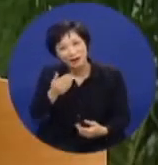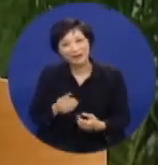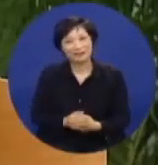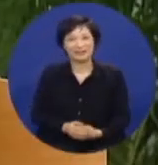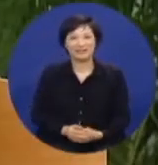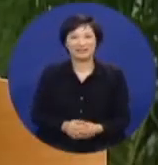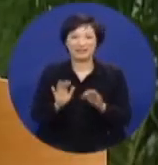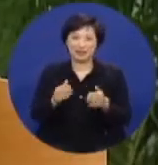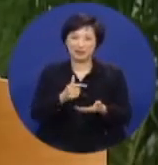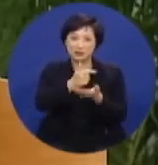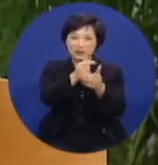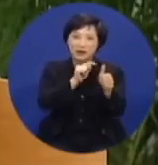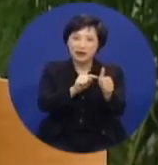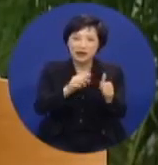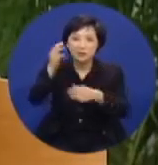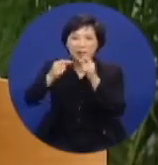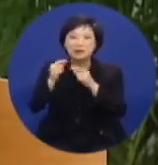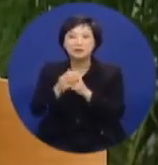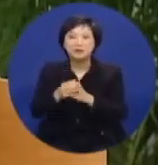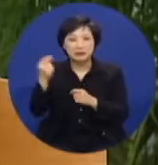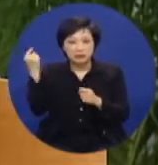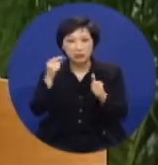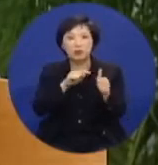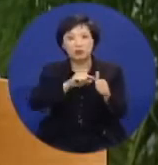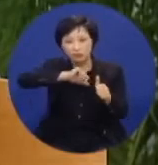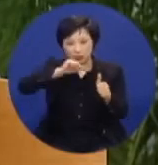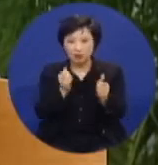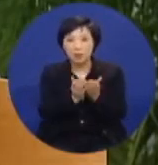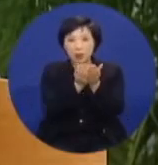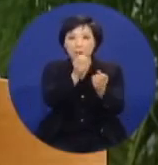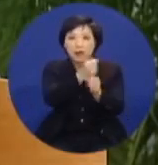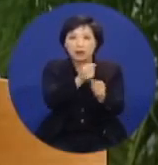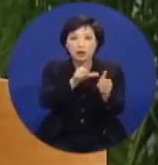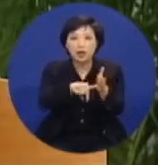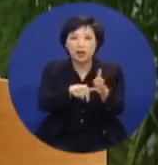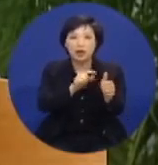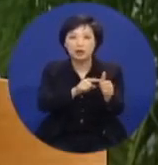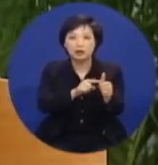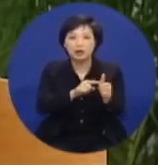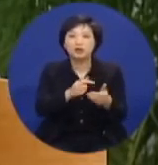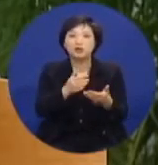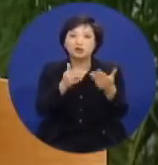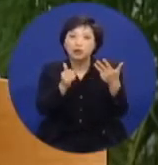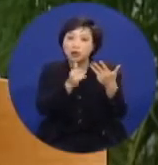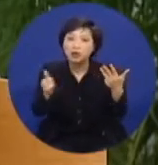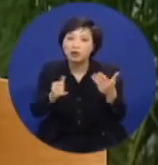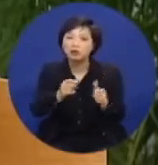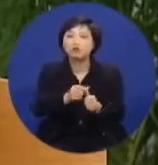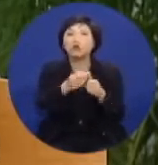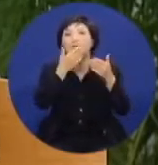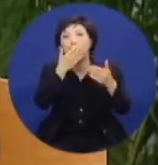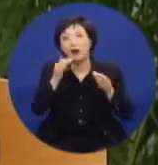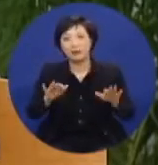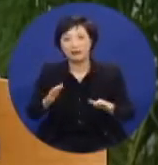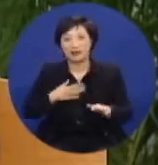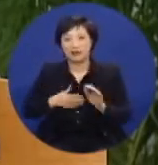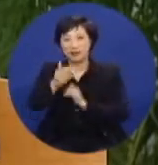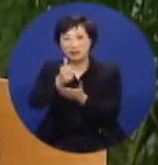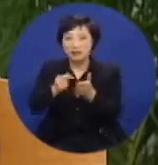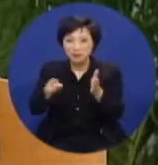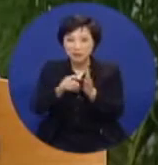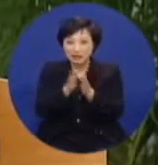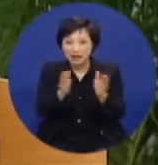누워 가 하나님 말씀 듣고 순유 고 팡 줄 때 그 여덟 식구가 살듯이 내가 예수 미끈 축원 되